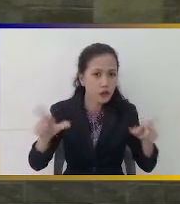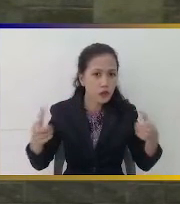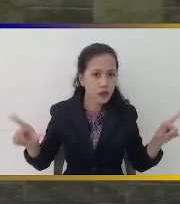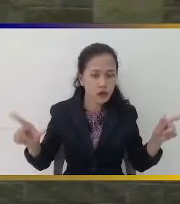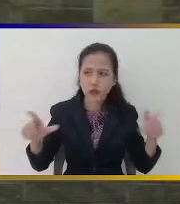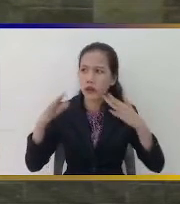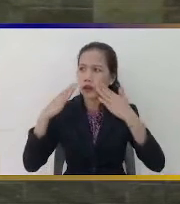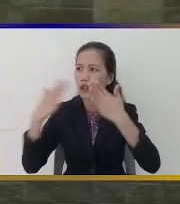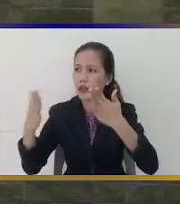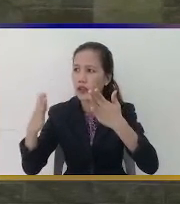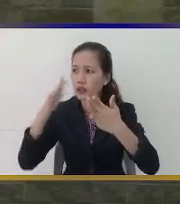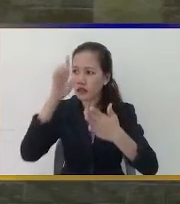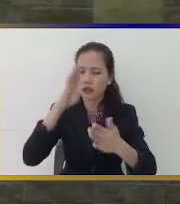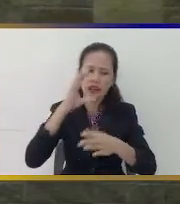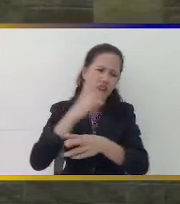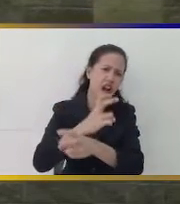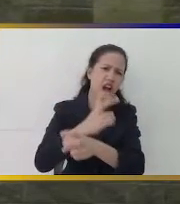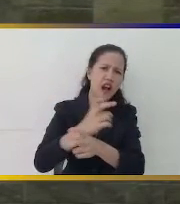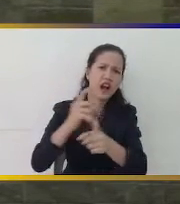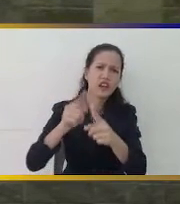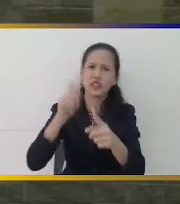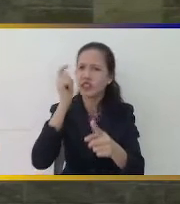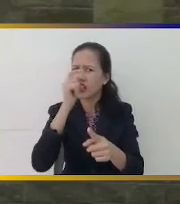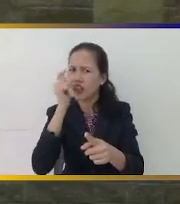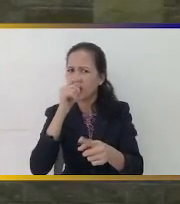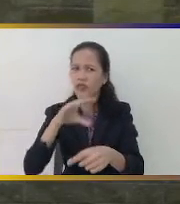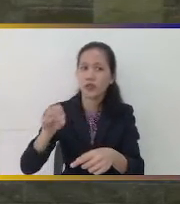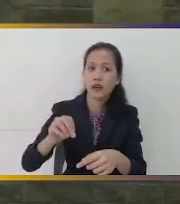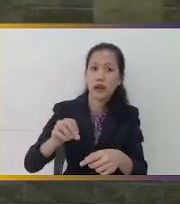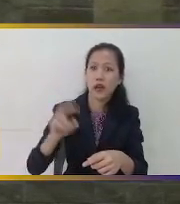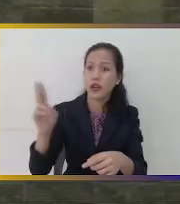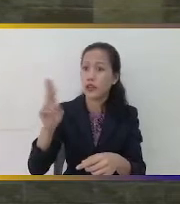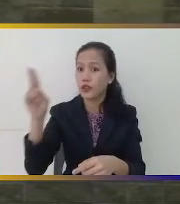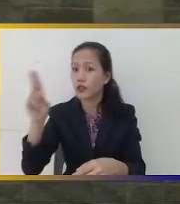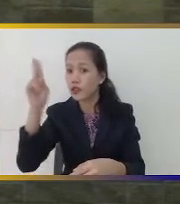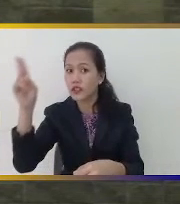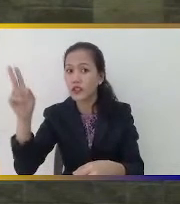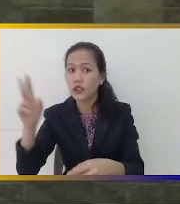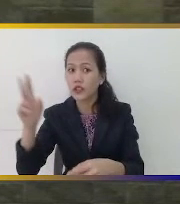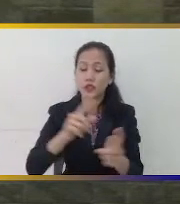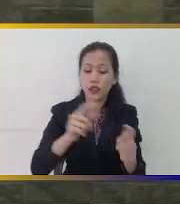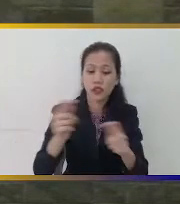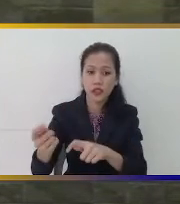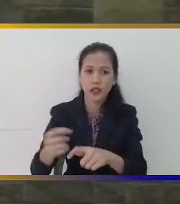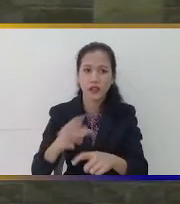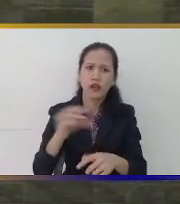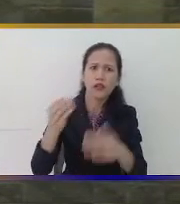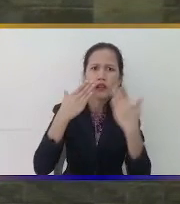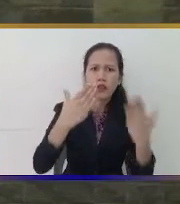magpapasalamat, hirap magtagalog, gagamitin yung translate para magpasalamat sa Panginoon.